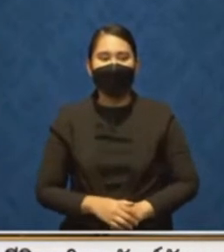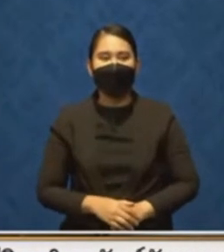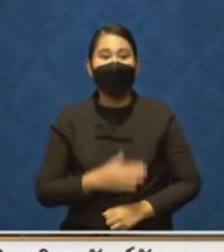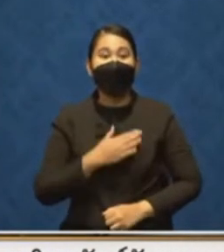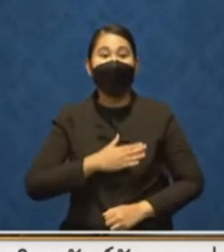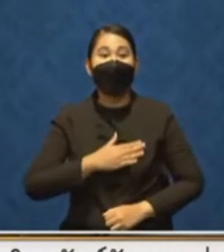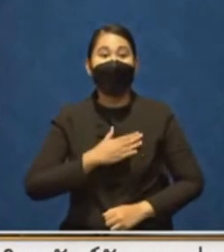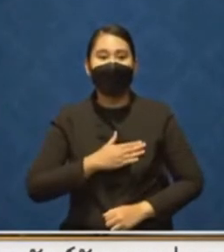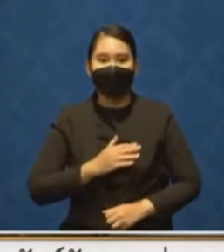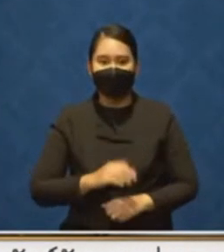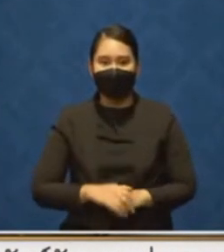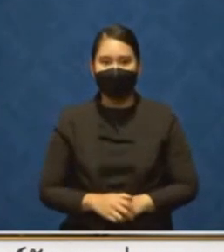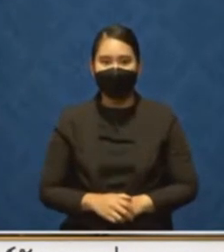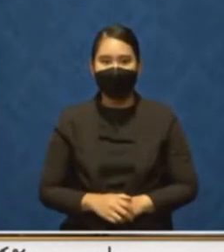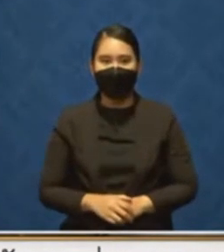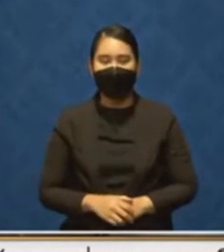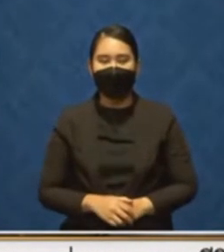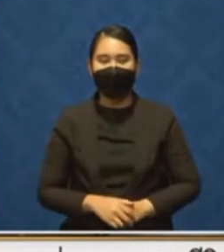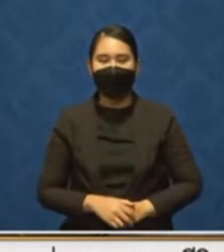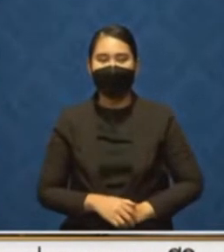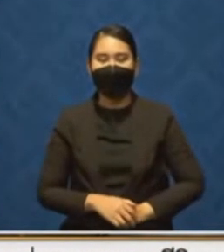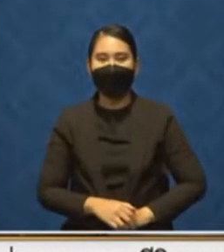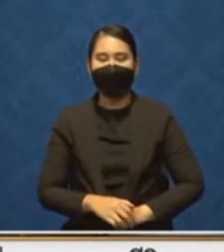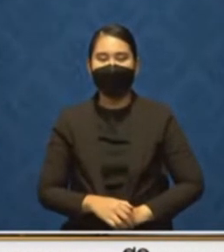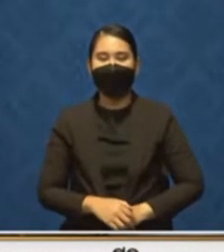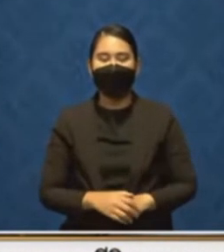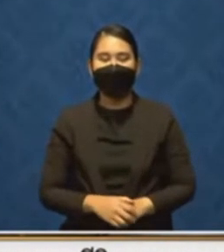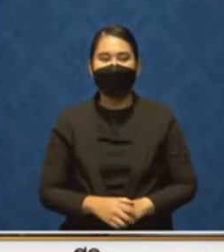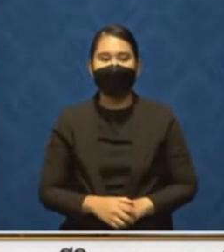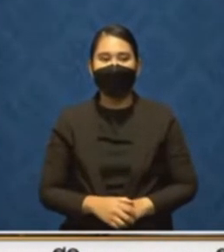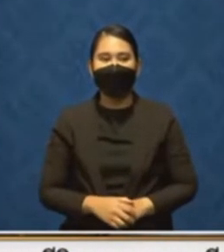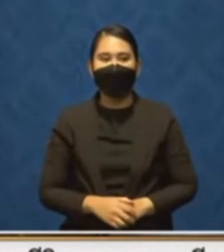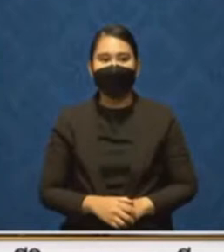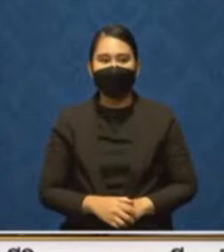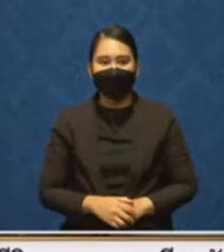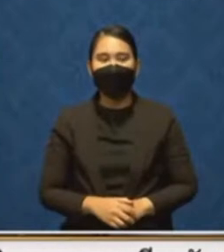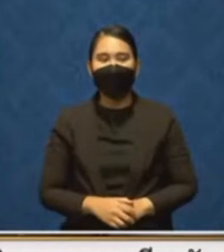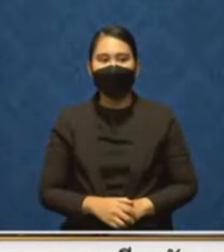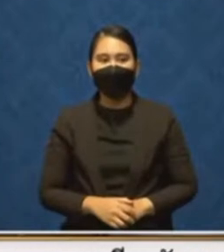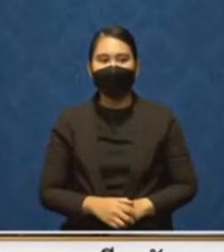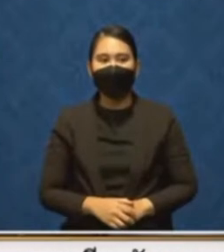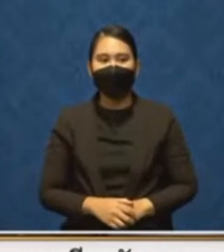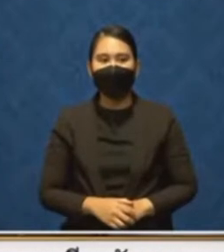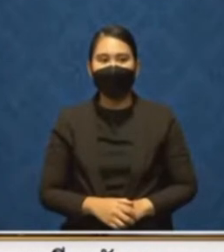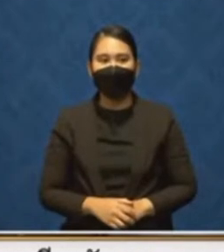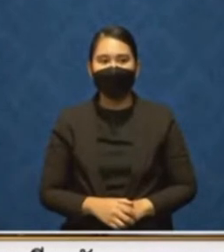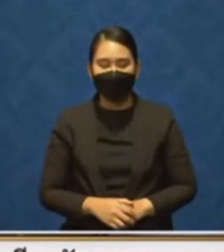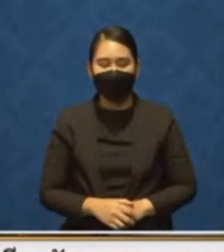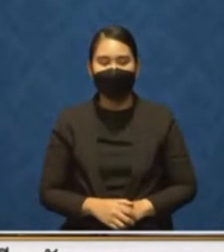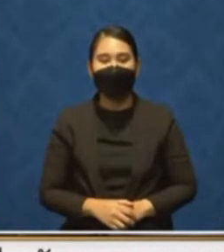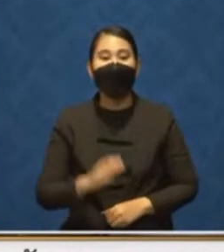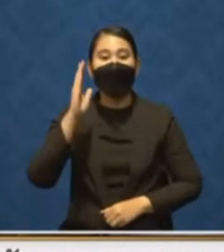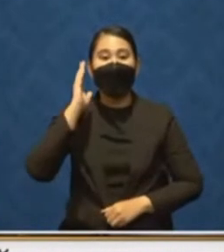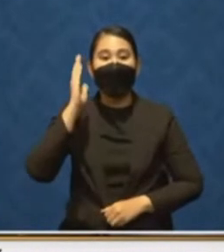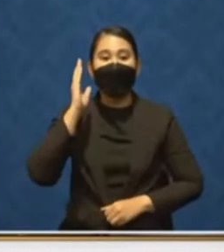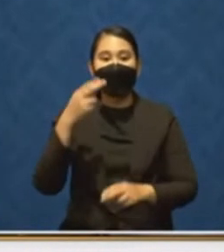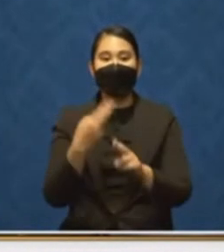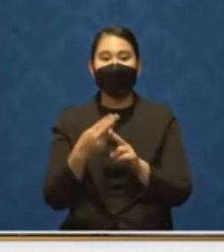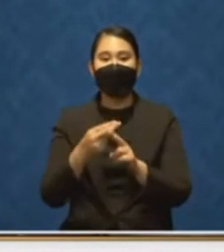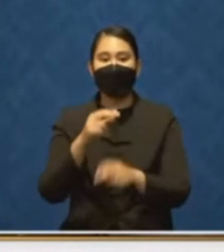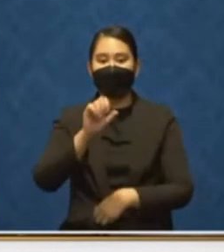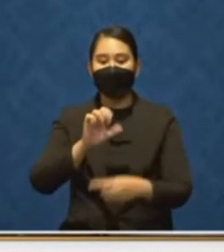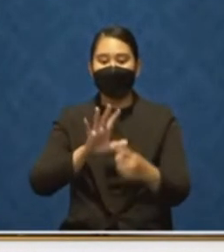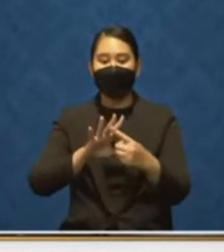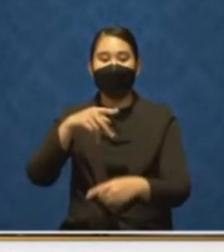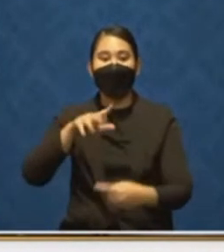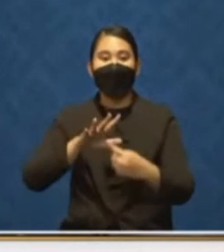ท่านประธานที่เคารพครับคุณสุพัฒน์พงศ์ผู้ใต้บังคับบัญชาของท่านนายกรัฐมนตรีทำไม